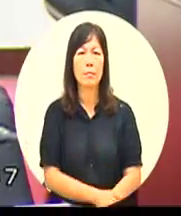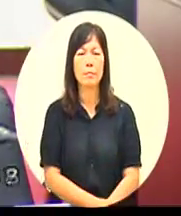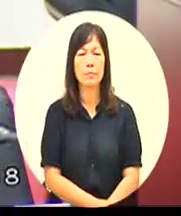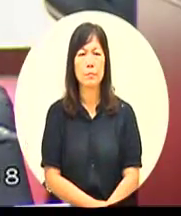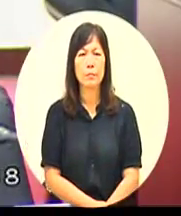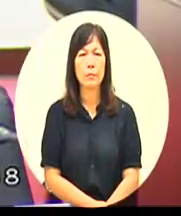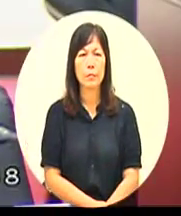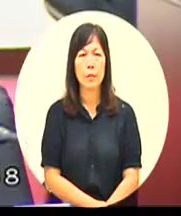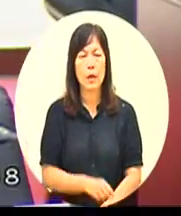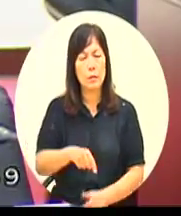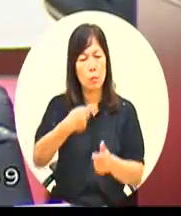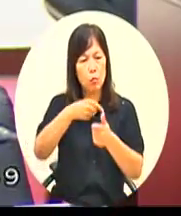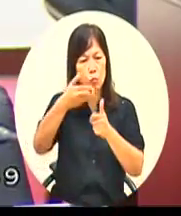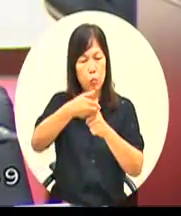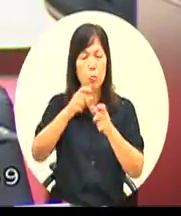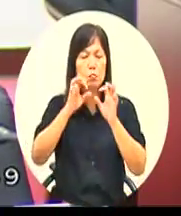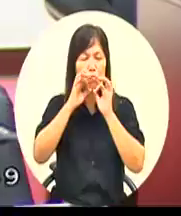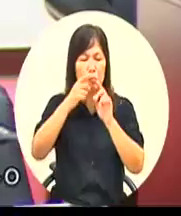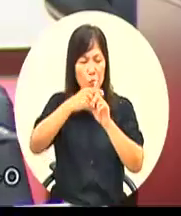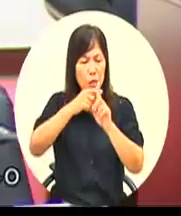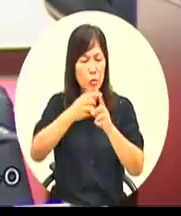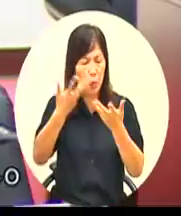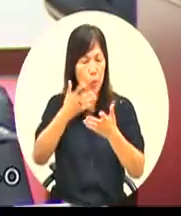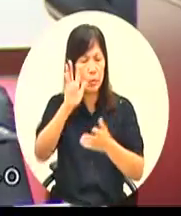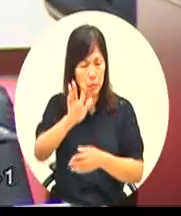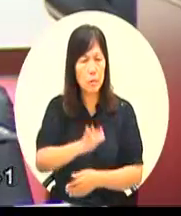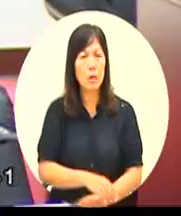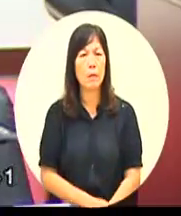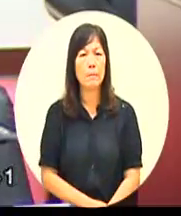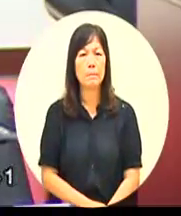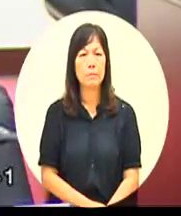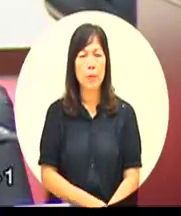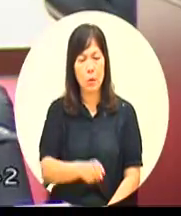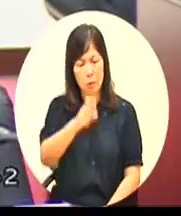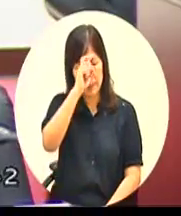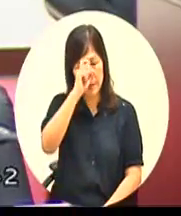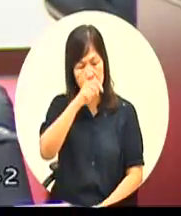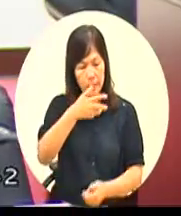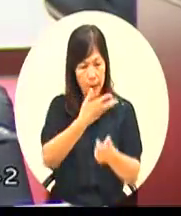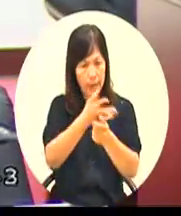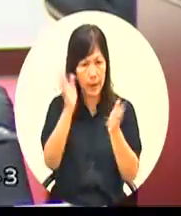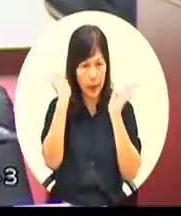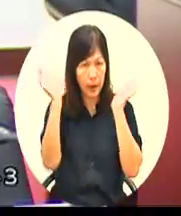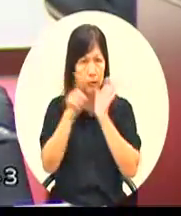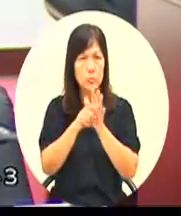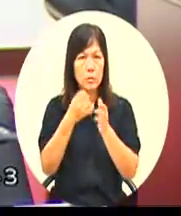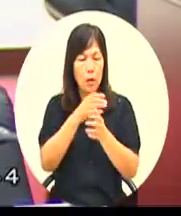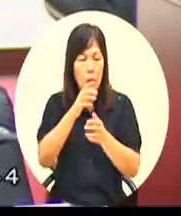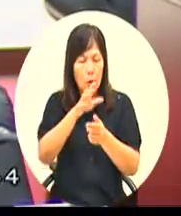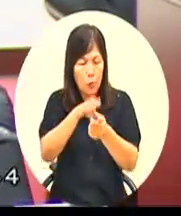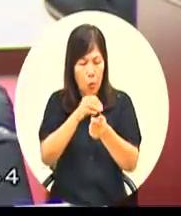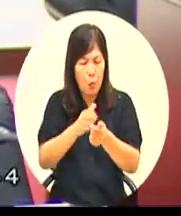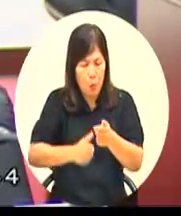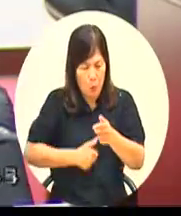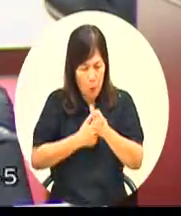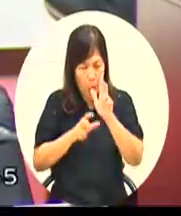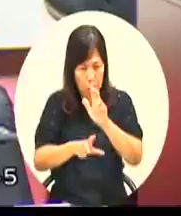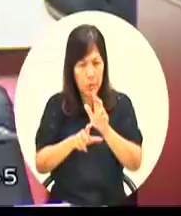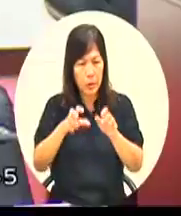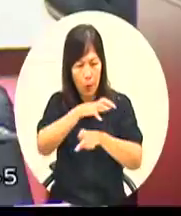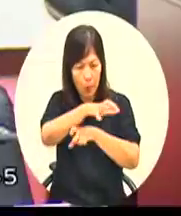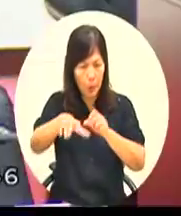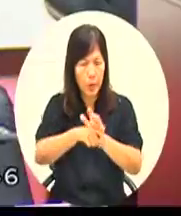个教育的品质哦是有问题的，本席希望你们能够让孩子哦在一个很踏实的一个环境里